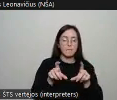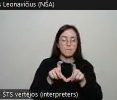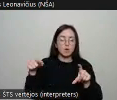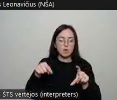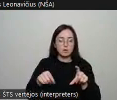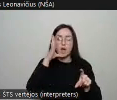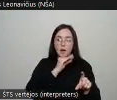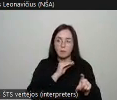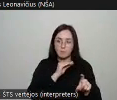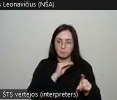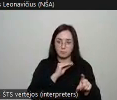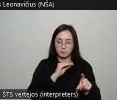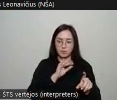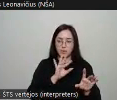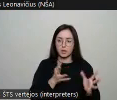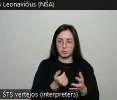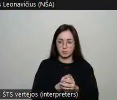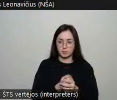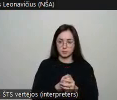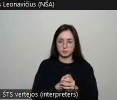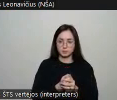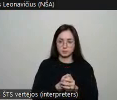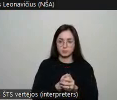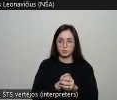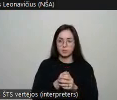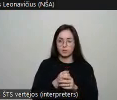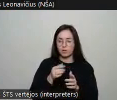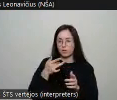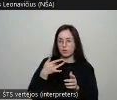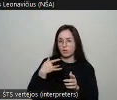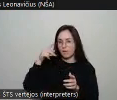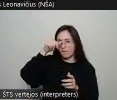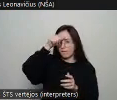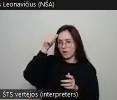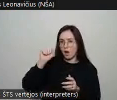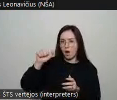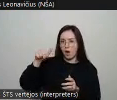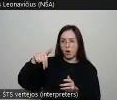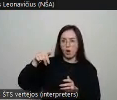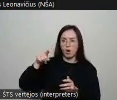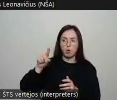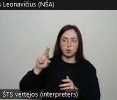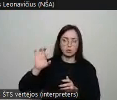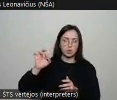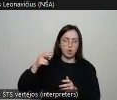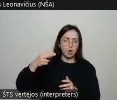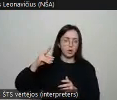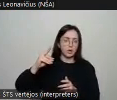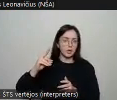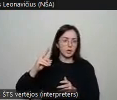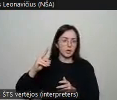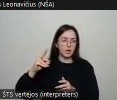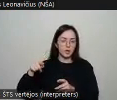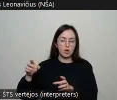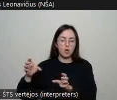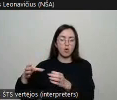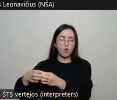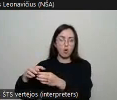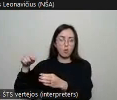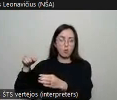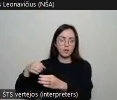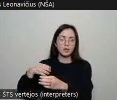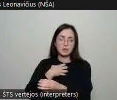Tai jinai kalbėtoje, dar Audronė, taip, Audronė sakė, kad iš tikrųjų ta komanda, iš tikrųjų tai taip,